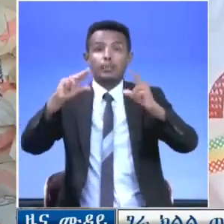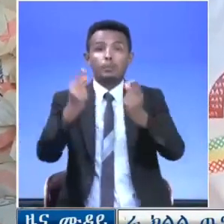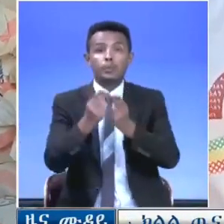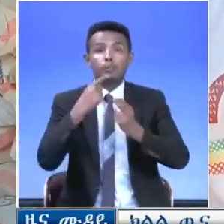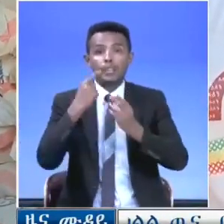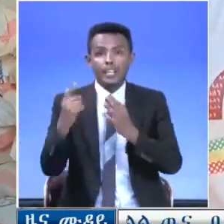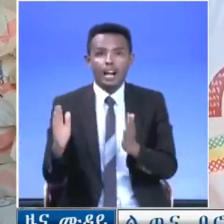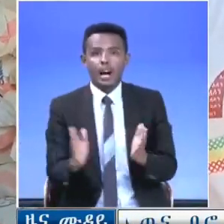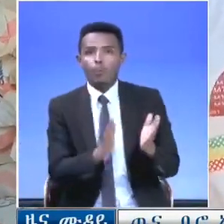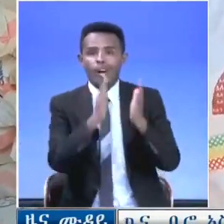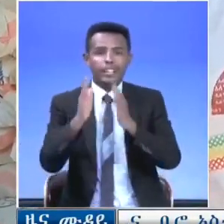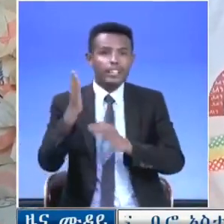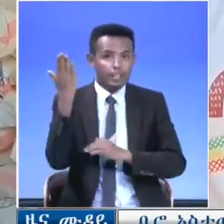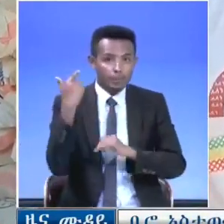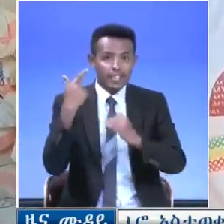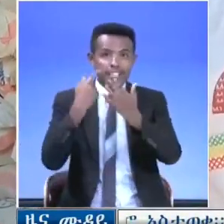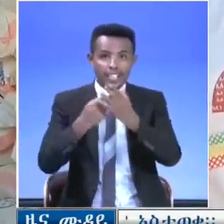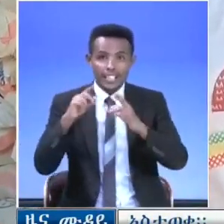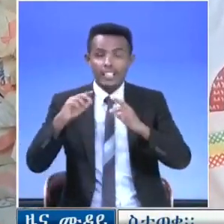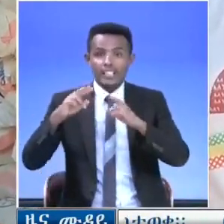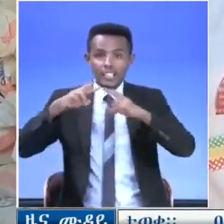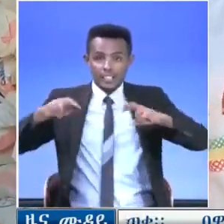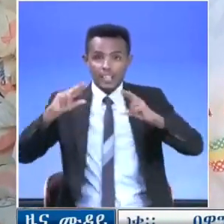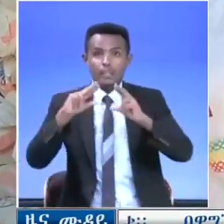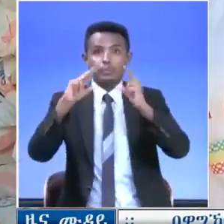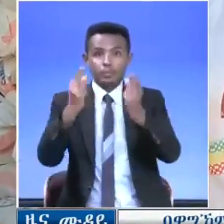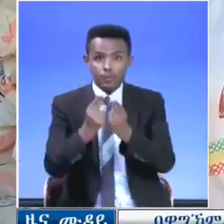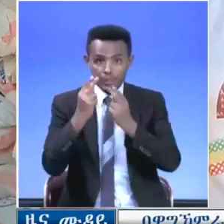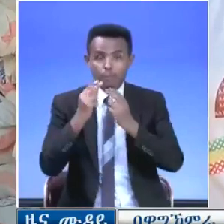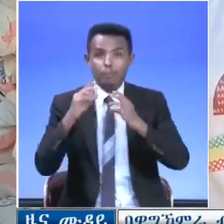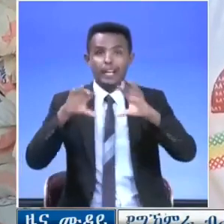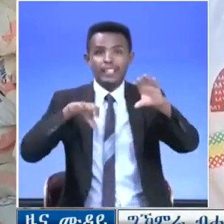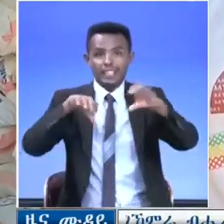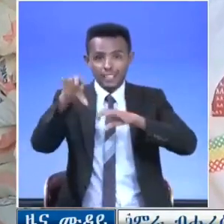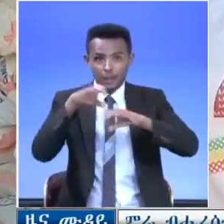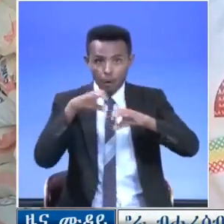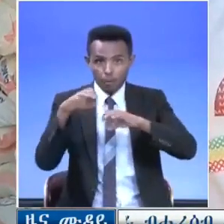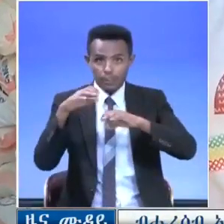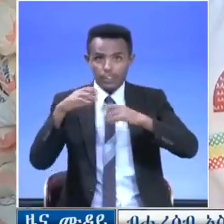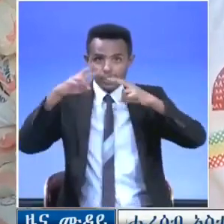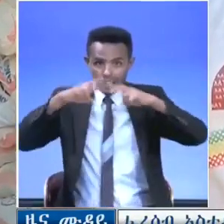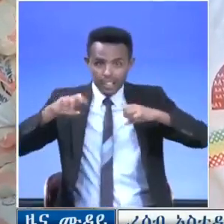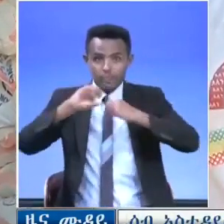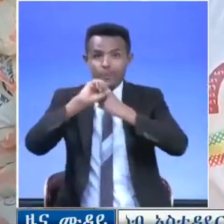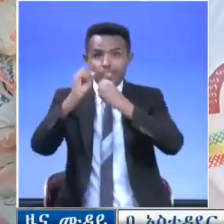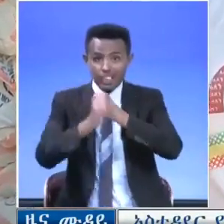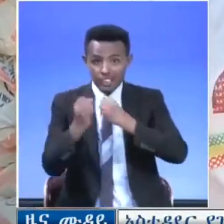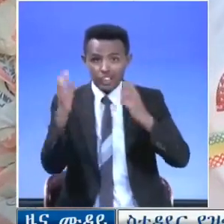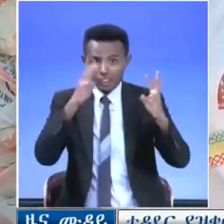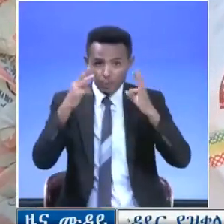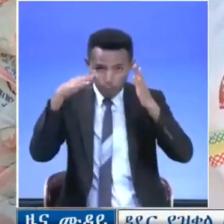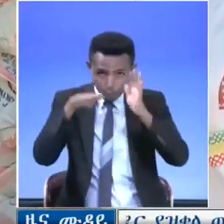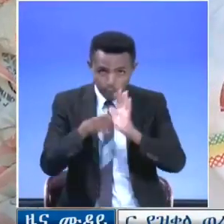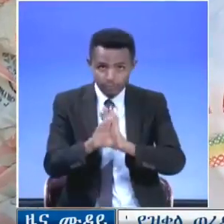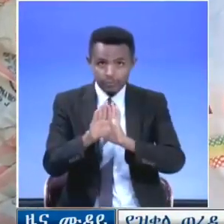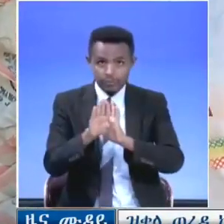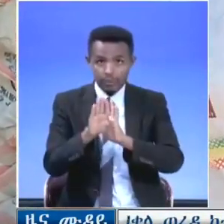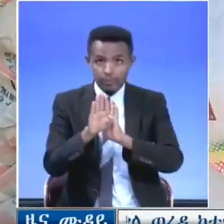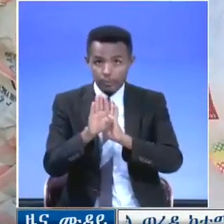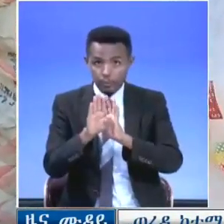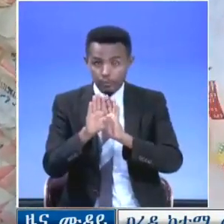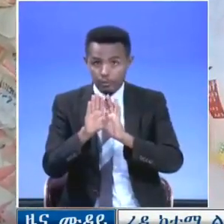አዋቅረን ነበረ። ሶ ያ የጥናት ቡድን ባደረገው ዳሰሳ መሰረት ችግሩ ያለው ካምፕ ውስጥ ብቻ ሳይሆን ከካምፕ ውጪ